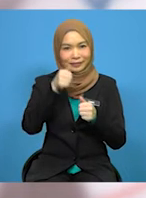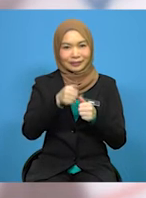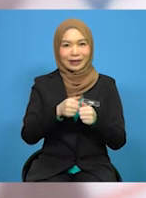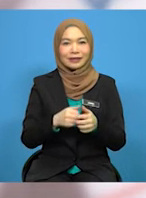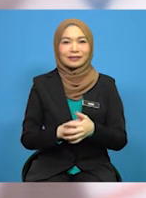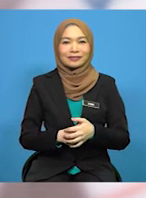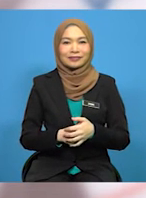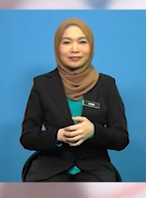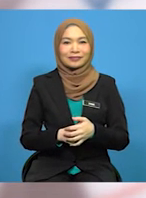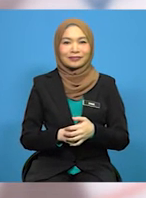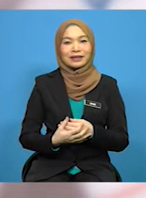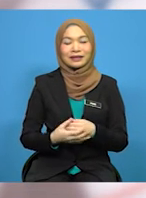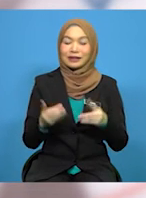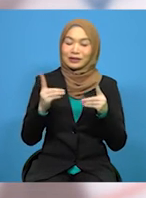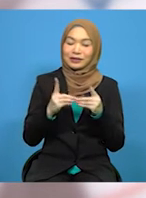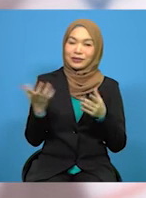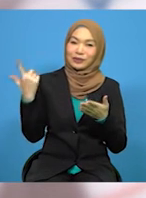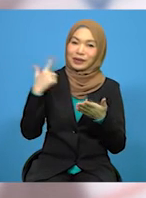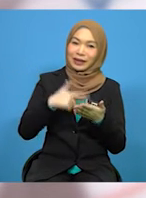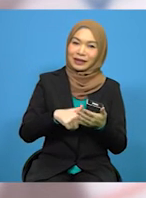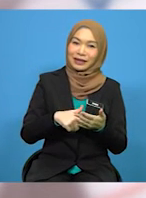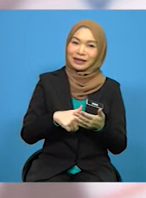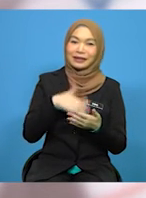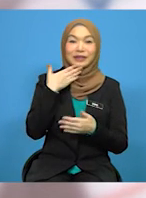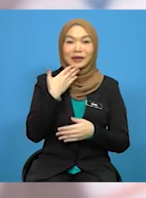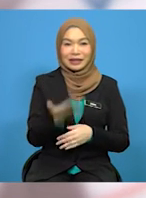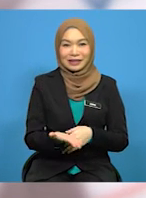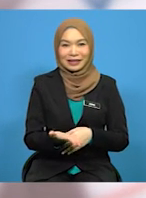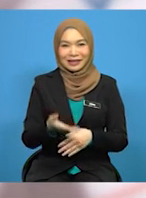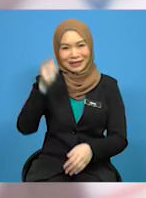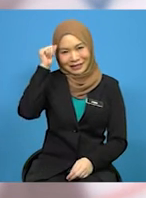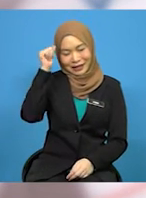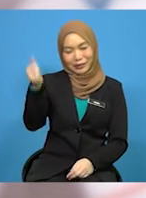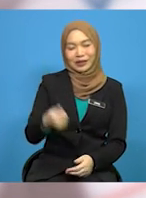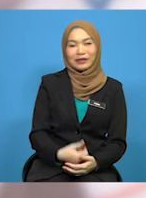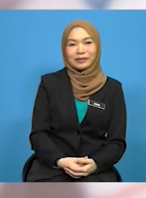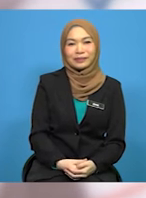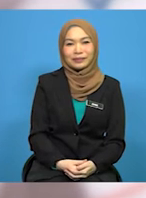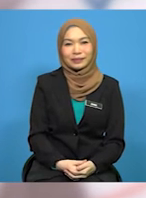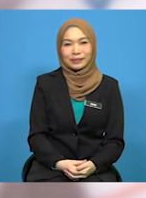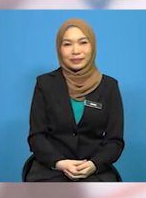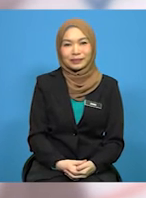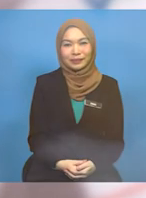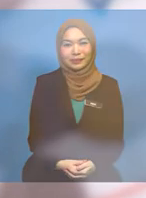Ingat, sampai berjumpa lagi. Terima kasih. Assalamualaikum.